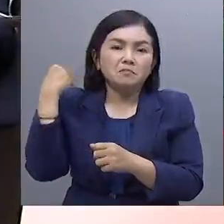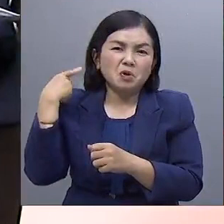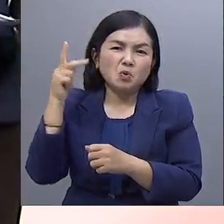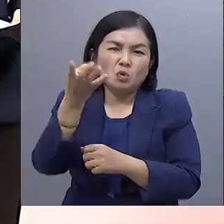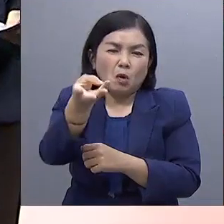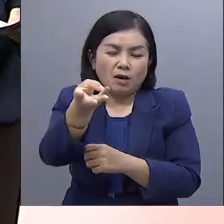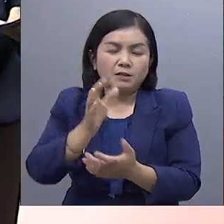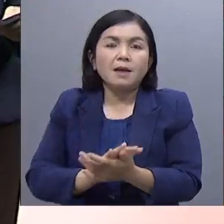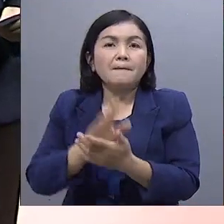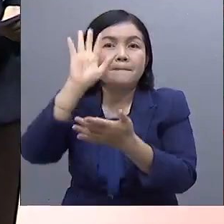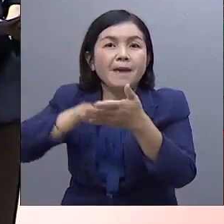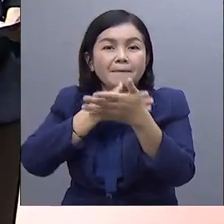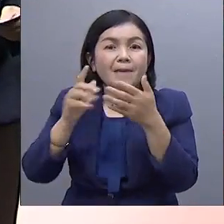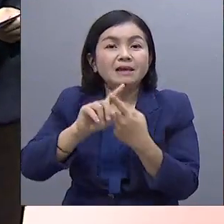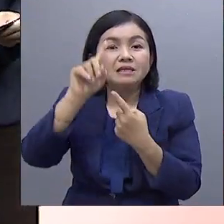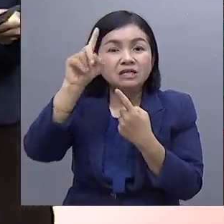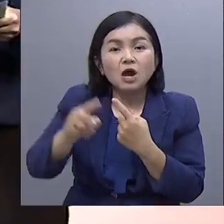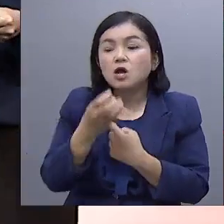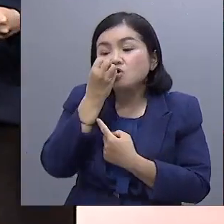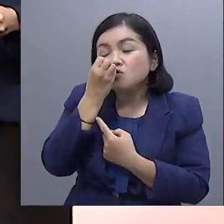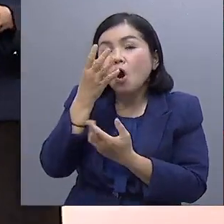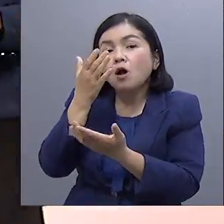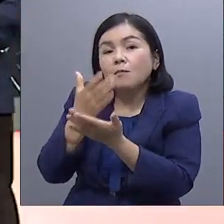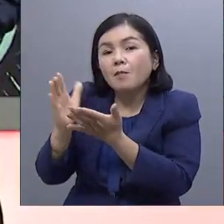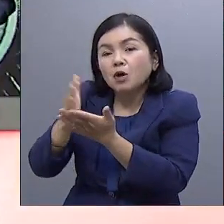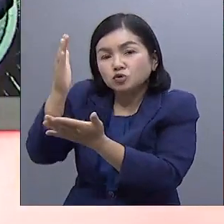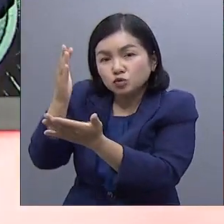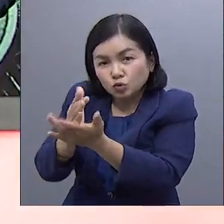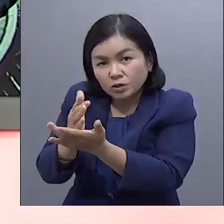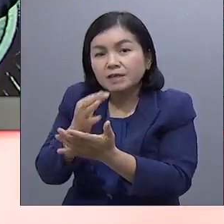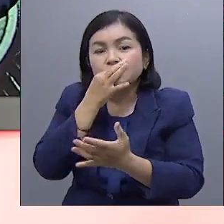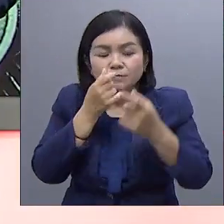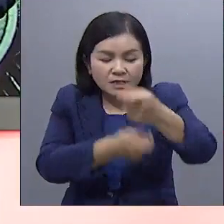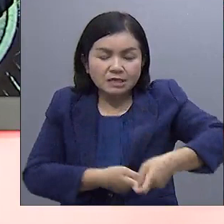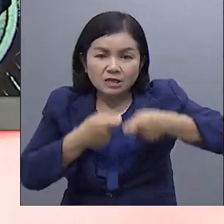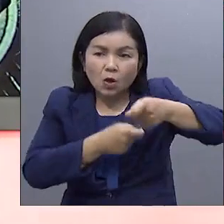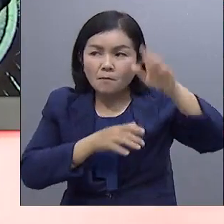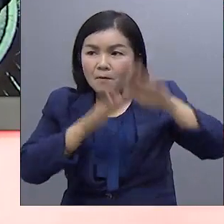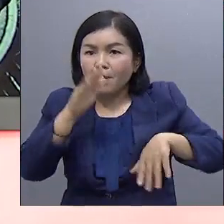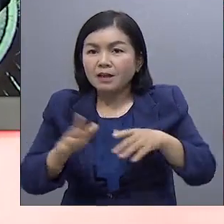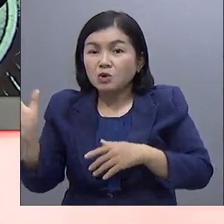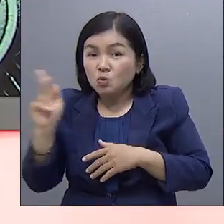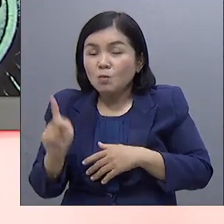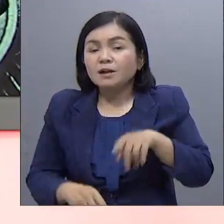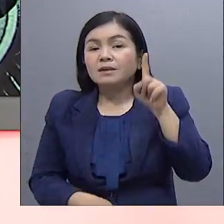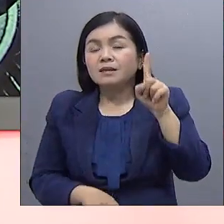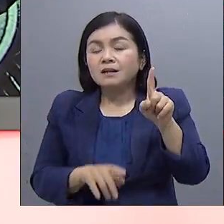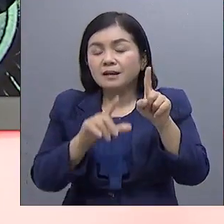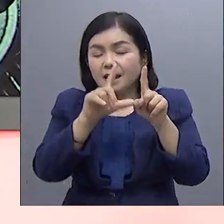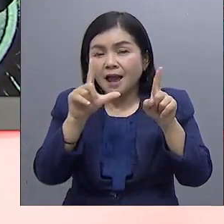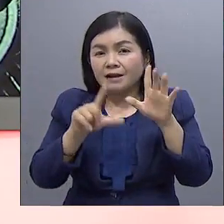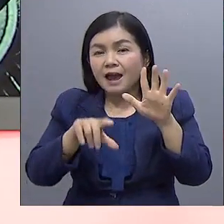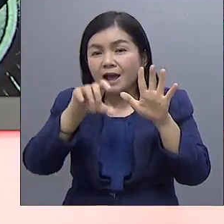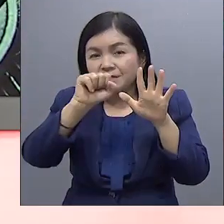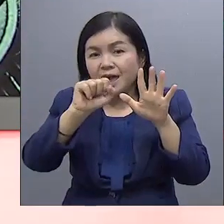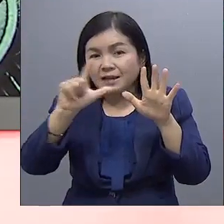บายแรกนะคะก็คือการพักหนี้เกษตรกรปัจจุบันนะคะหนี้เกษตรกรมีอยู่ประมาณ1,500,000,000 บาทเฉพาะเจ้าหนี้ที่